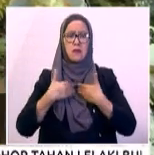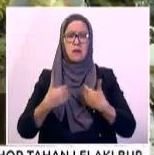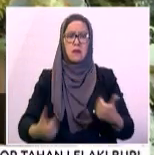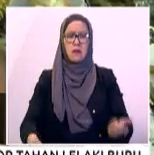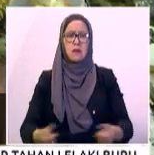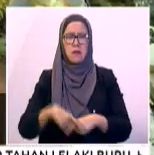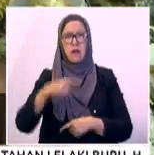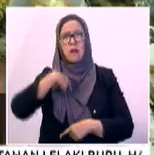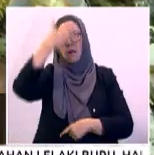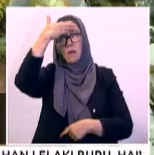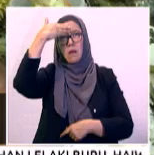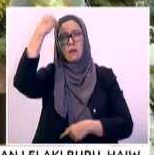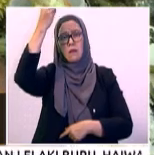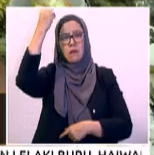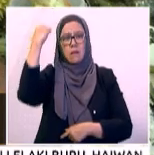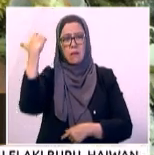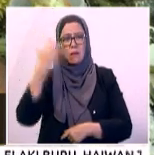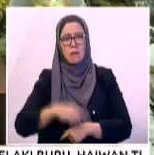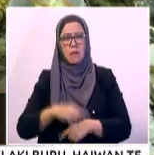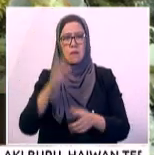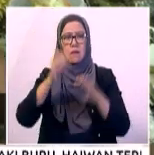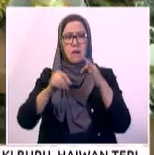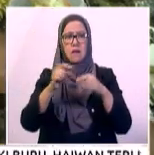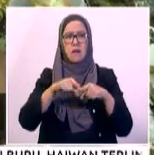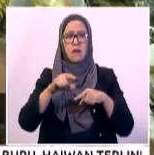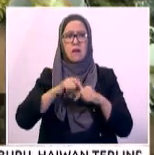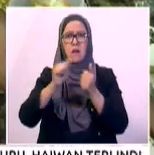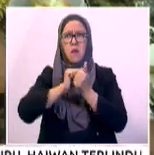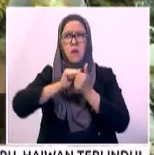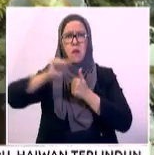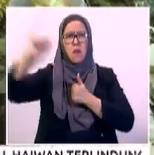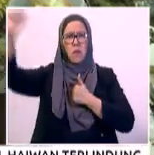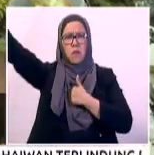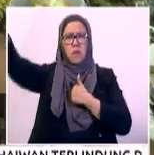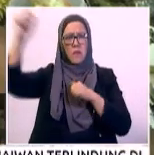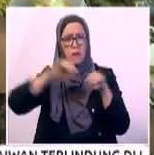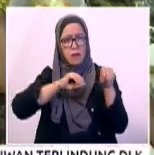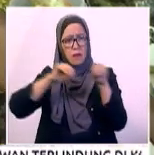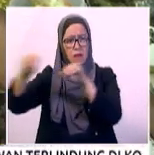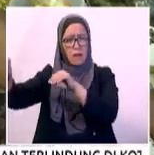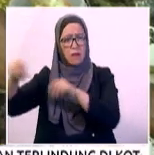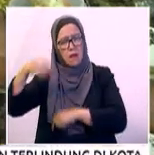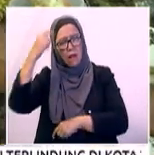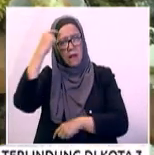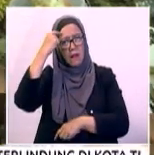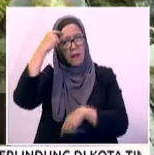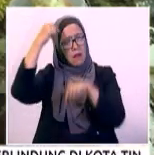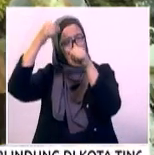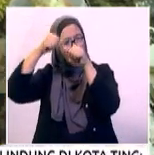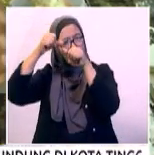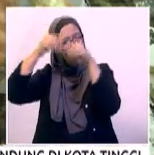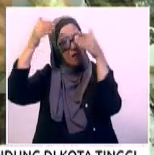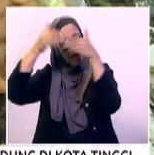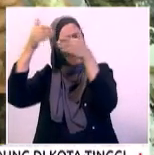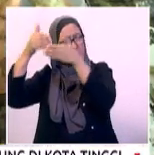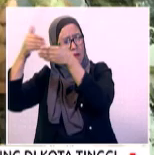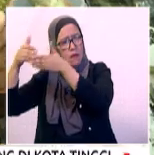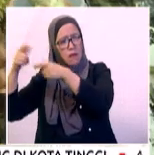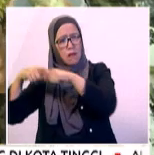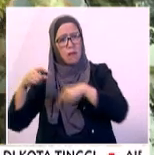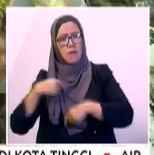Dapat lupa. Kalau pindah jauh ni, ingat dia punya kesan. Ingat dia punya tempat